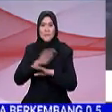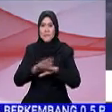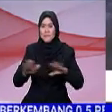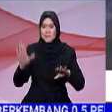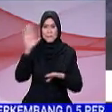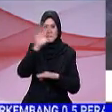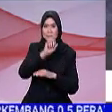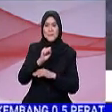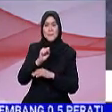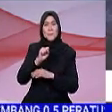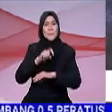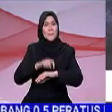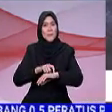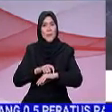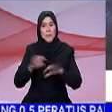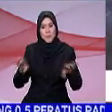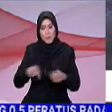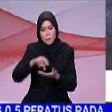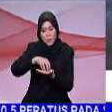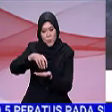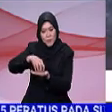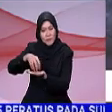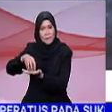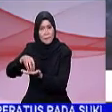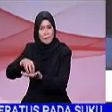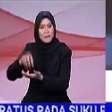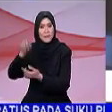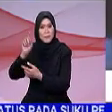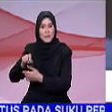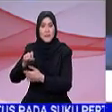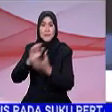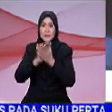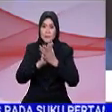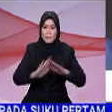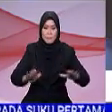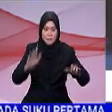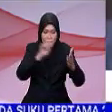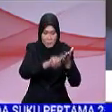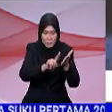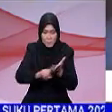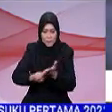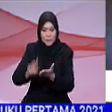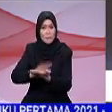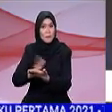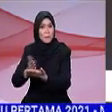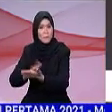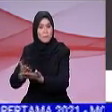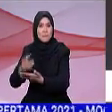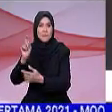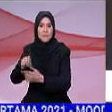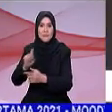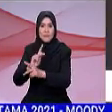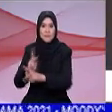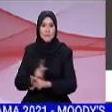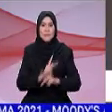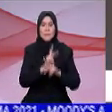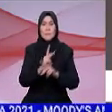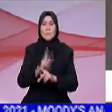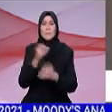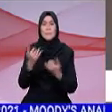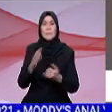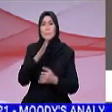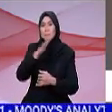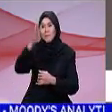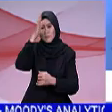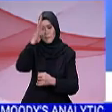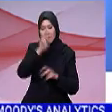leka semasa membuat kuih raya dengan memastikan keselamatan di dapur sentiasa dijaga. Ibu bapa juga perlu